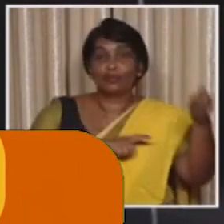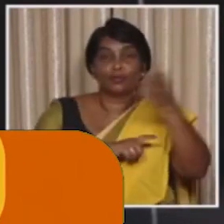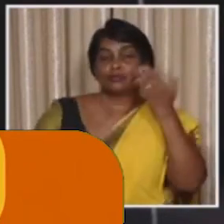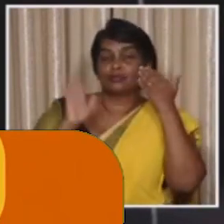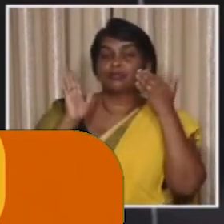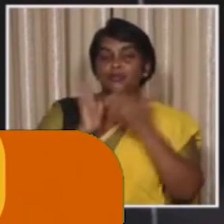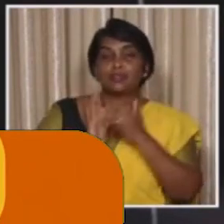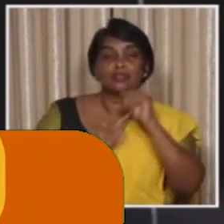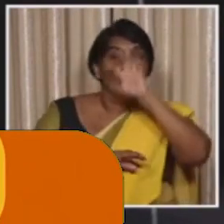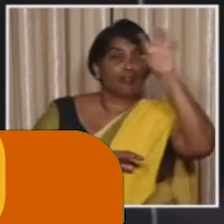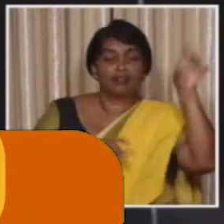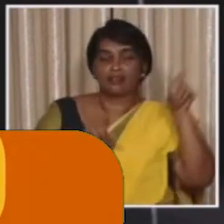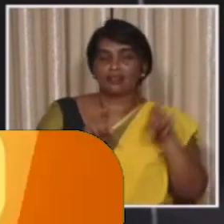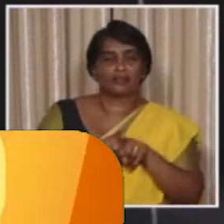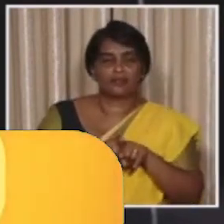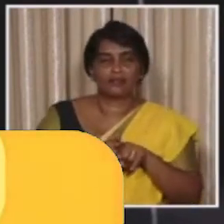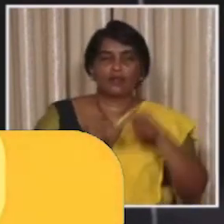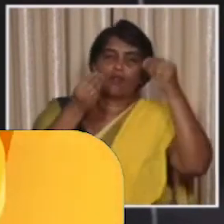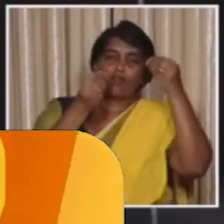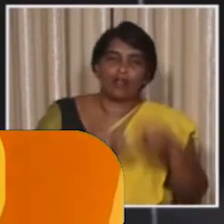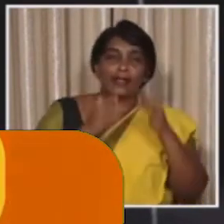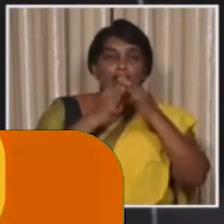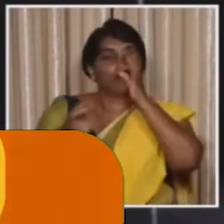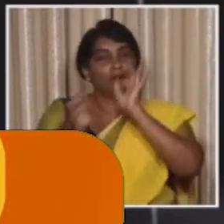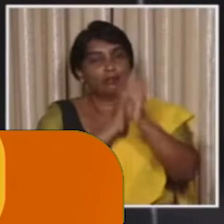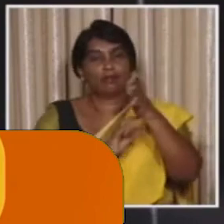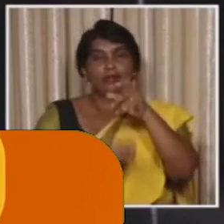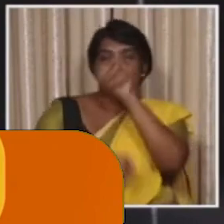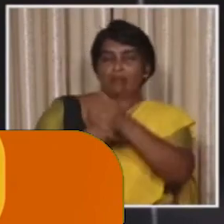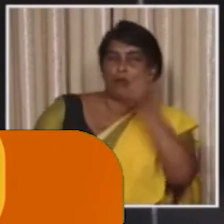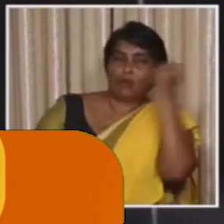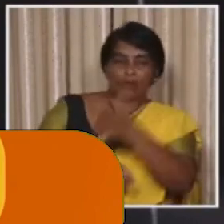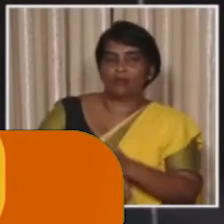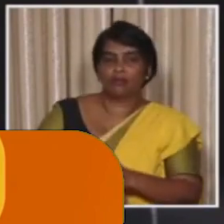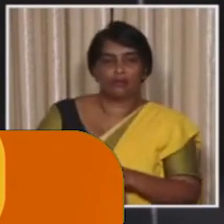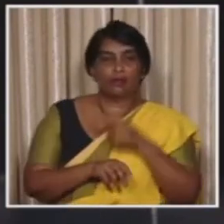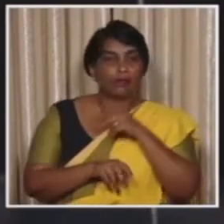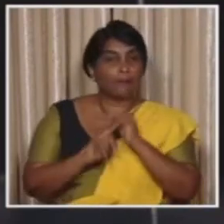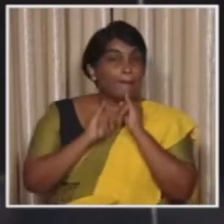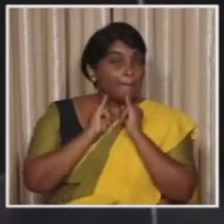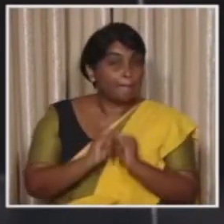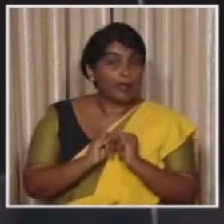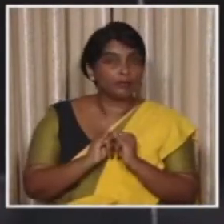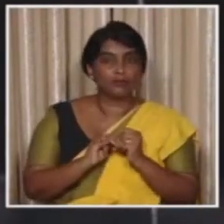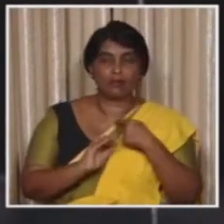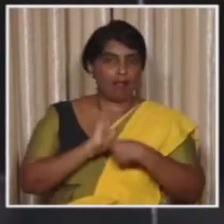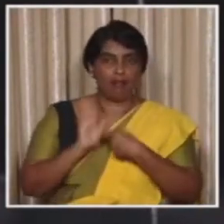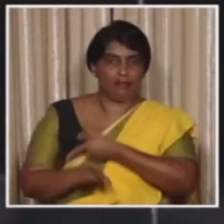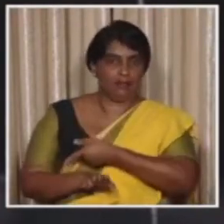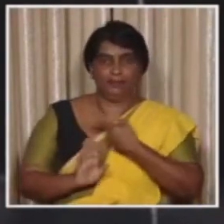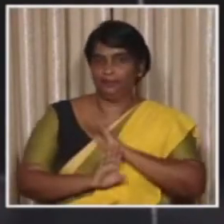සලකන්නේ සමහර රටවල ප්‍රේක්ෂකයෝ පැරදුනාම ගෙවල් ගිනි තියනවා ක්‍රීඩකයන්. ඒ විදිහේ අසිෂ්ට ප්‍රතික්‍රියාවක් දක්වන්නේ